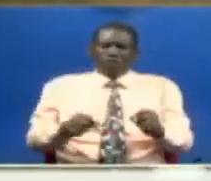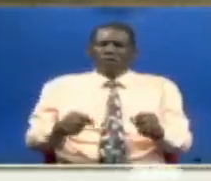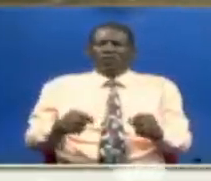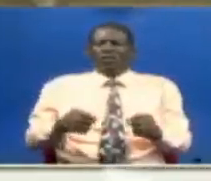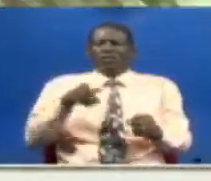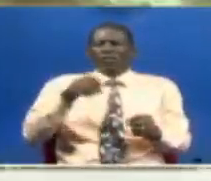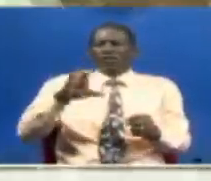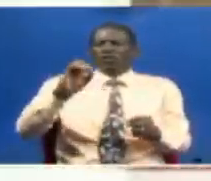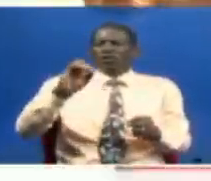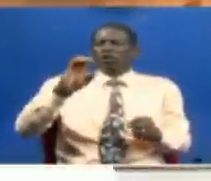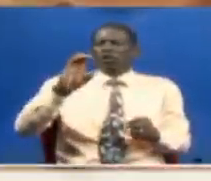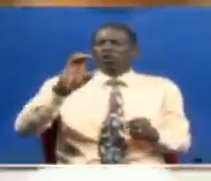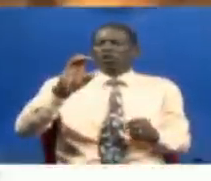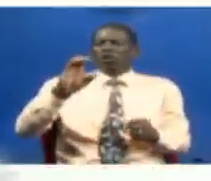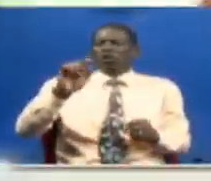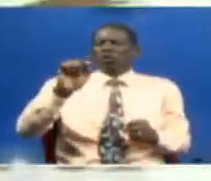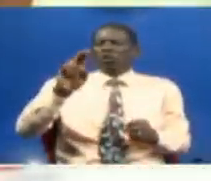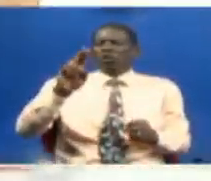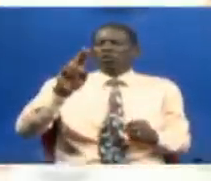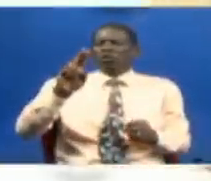creatures.